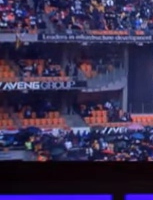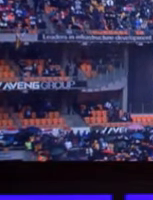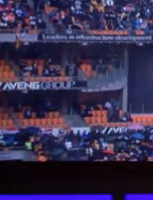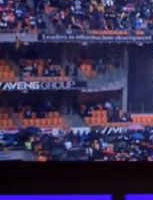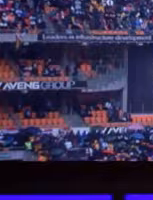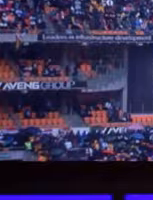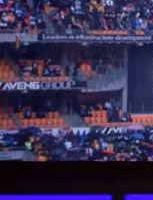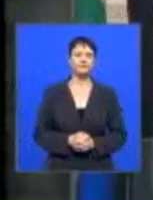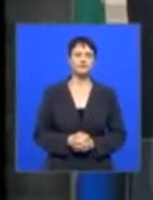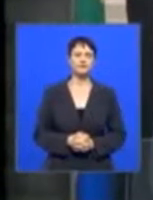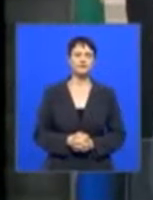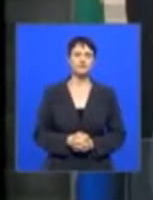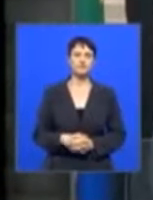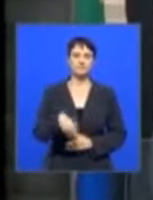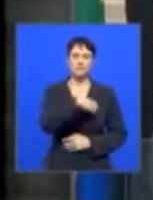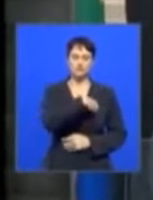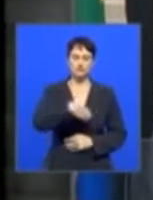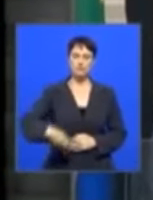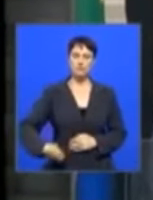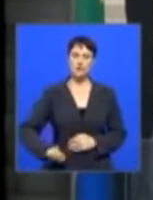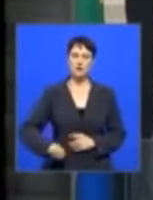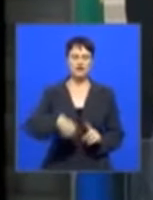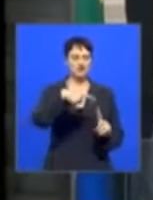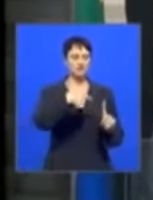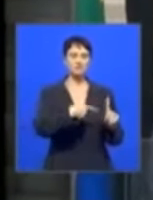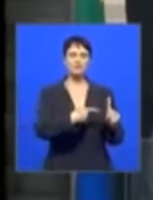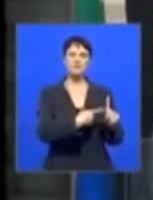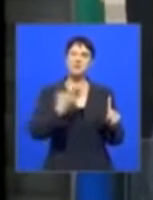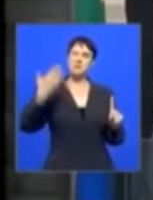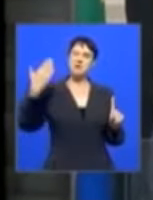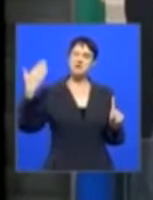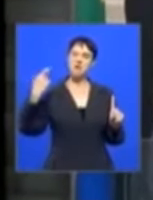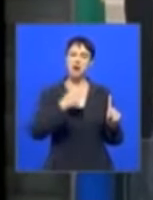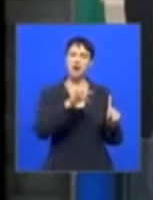die slaan helemaal nergens op. Former president F.W. de Klerk.